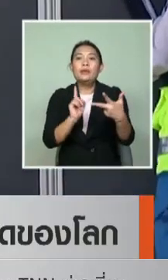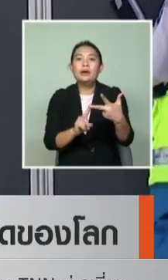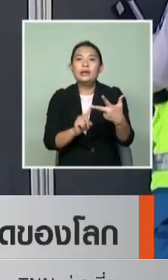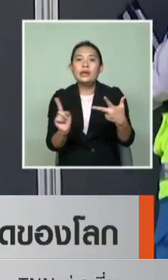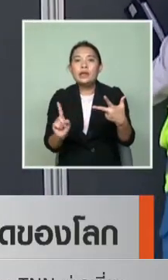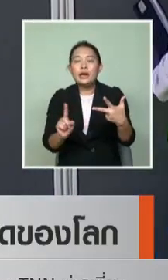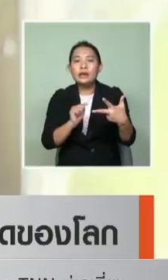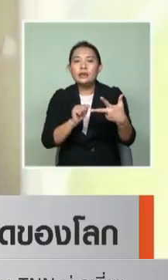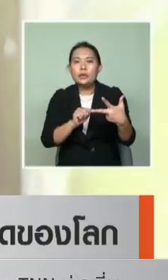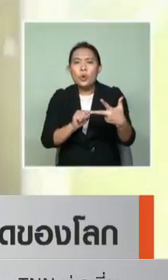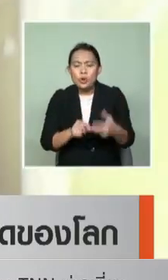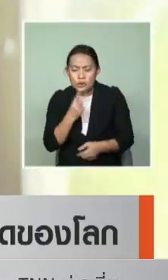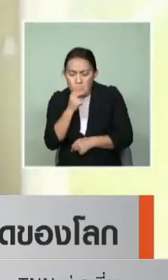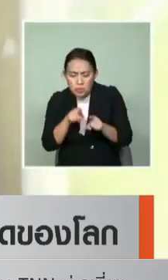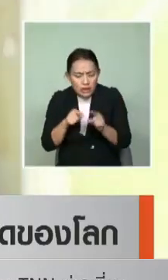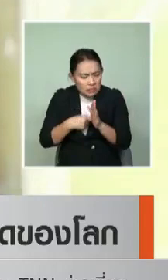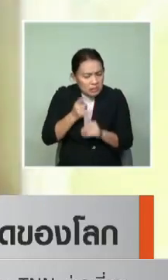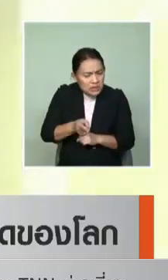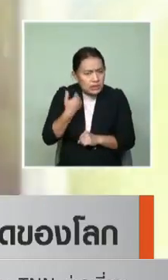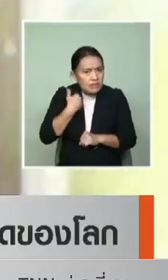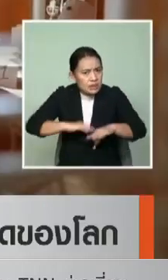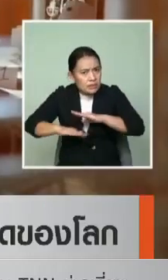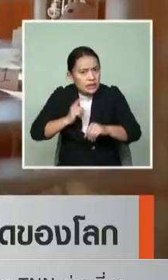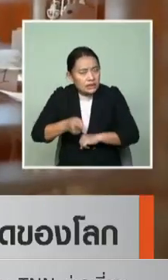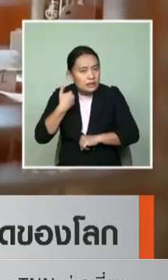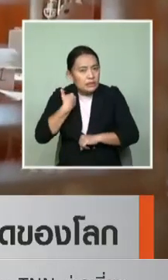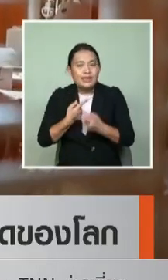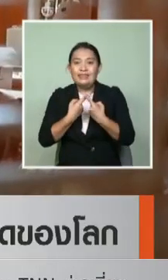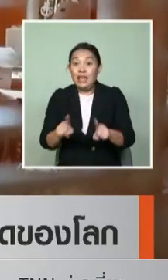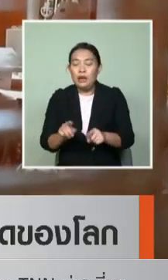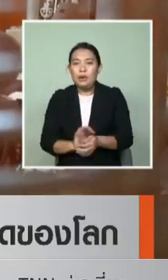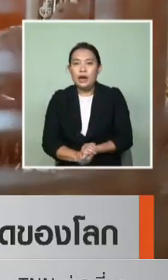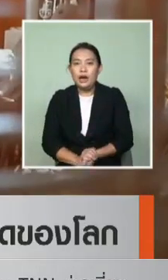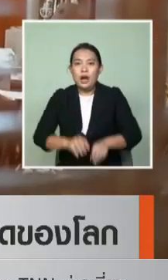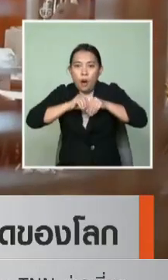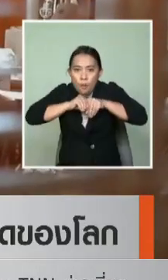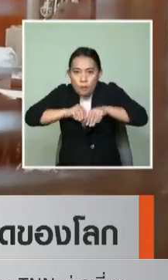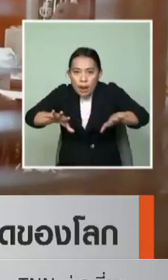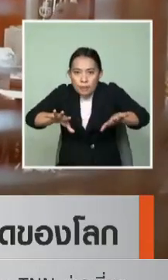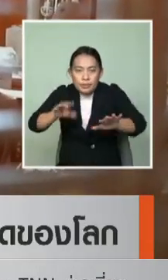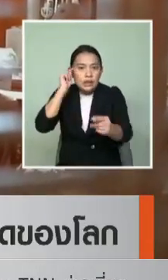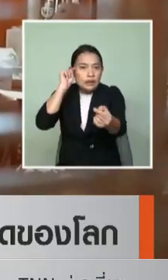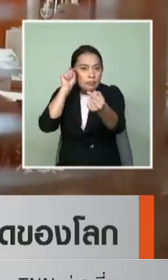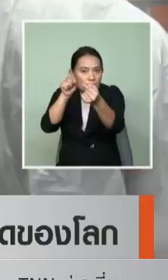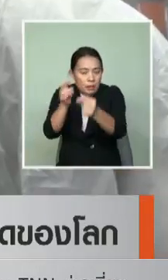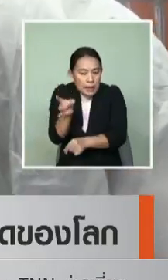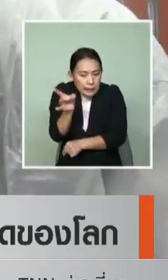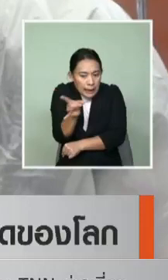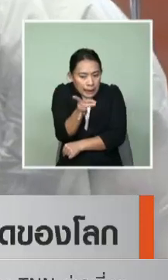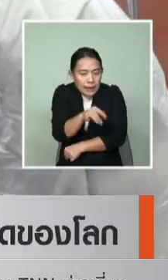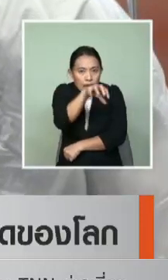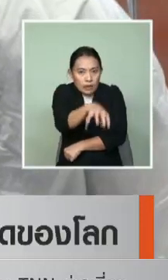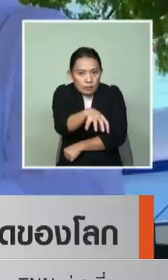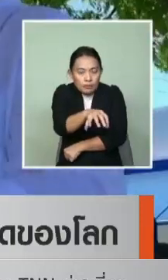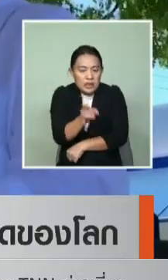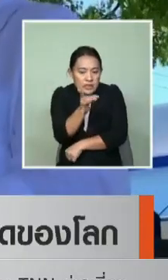ค่ะเป็นข้อมูลที่ดูเหมือนจะมีความจริงอยู่บ้างมีพื้นฐานความจริงแต่ว่าการเผยแพร่นั้นตั้งใจมีเป้าหมายทำร้ายบุคคลองค์กรหรือว่าประ